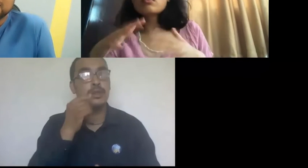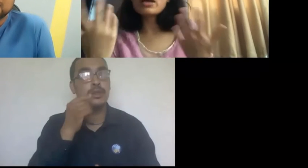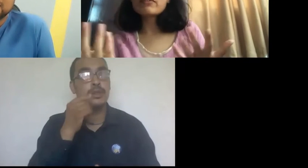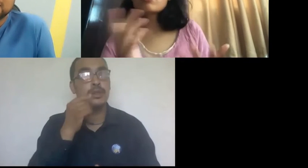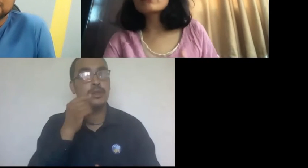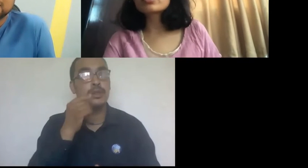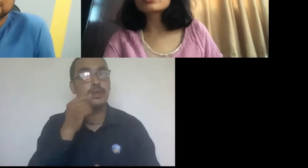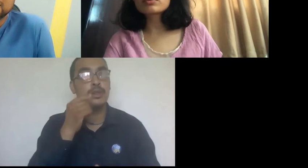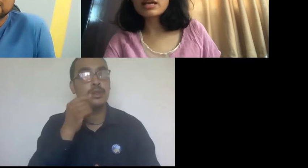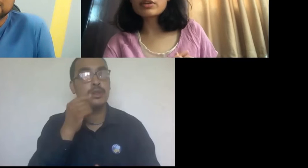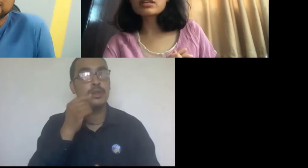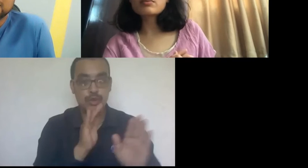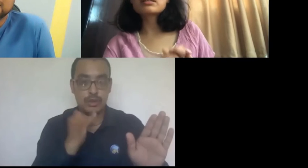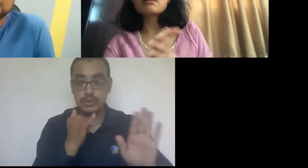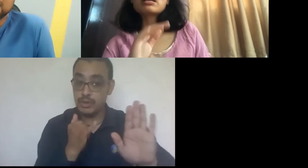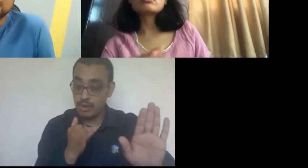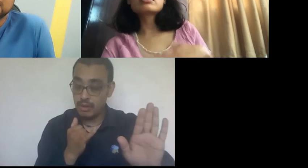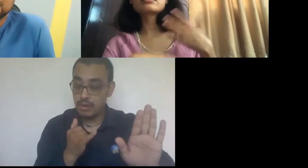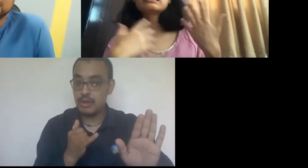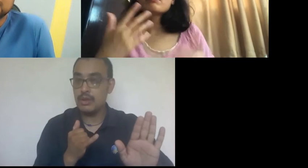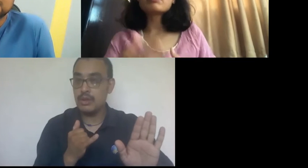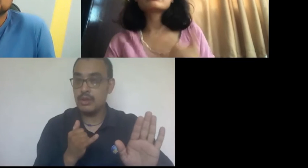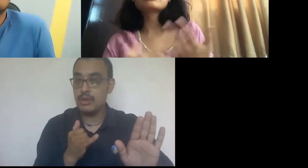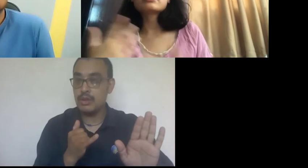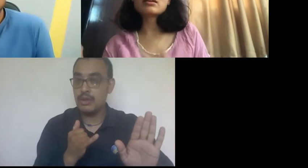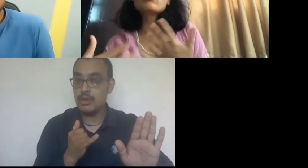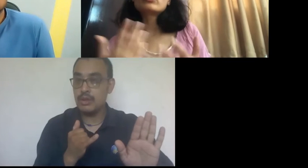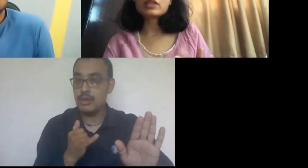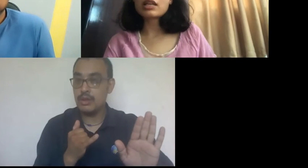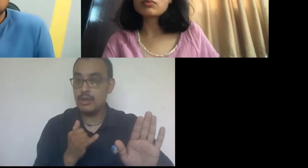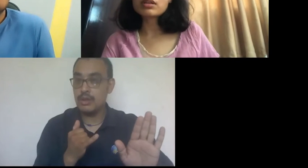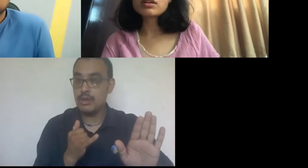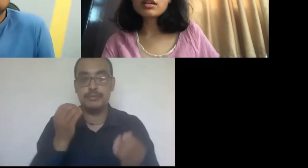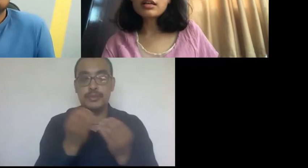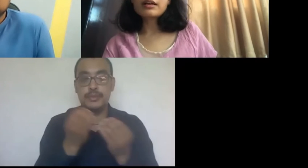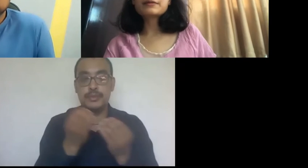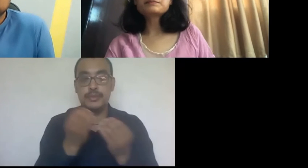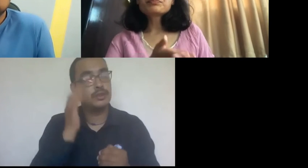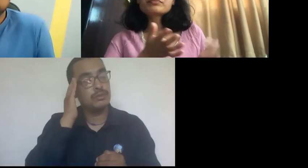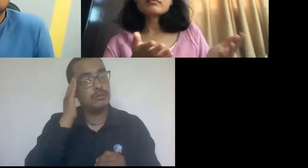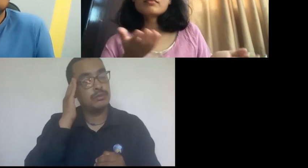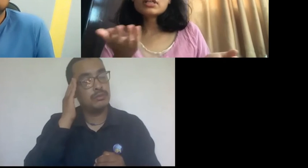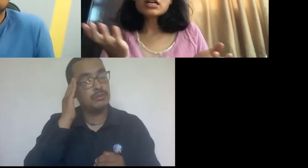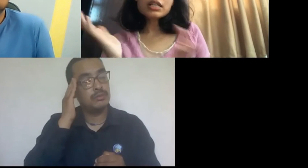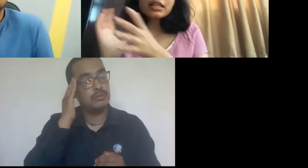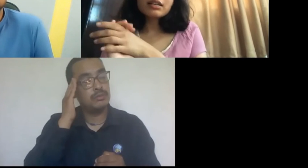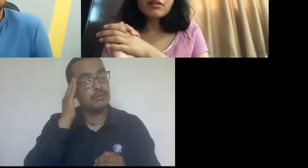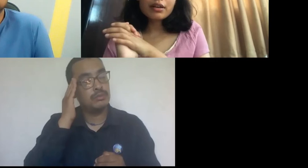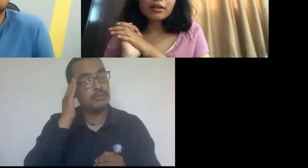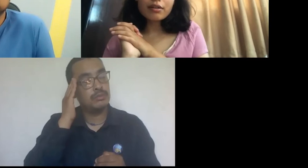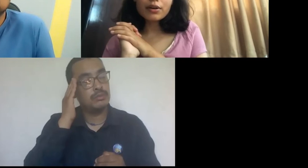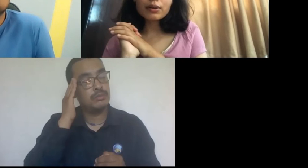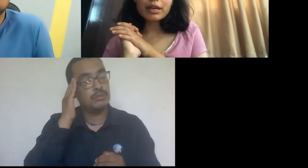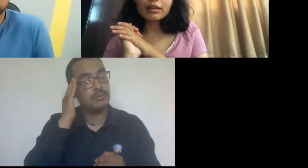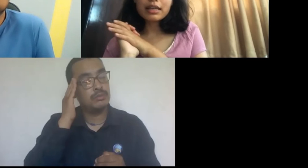सो वाइफाई अफ गरेर सुत्दा पनि के भयो त हामीलाई अलिक स्लिपमा पनि यसले चाहिँ इम्प्रुभ चाहिँ ल्याउँछ होइन। अनि त्यस्तै